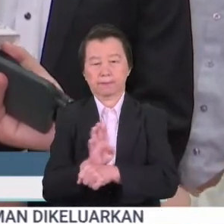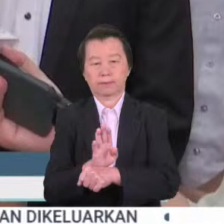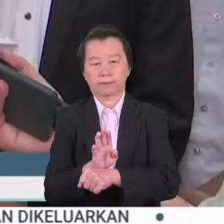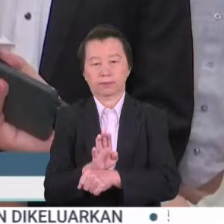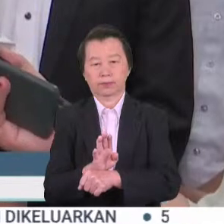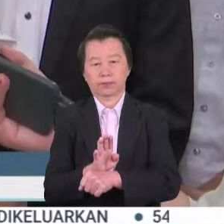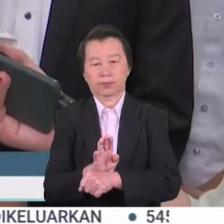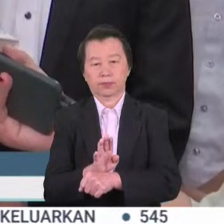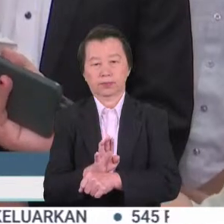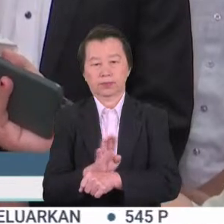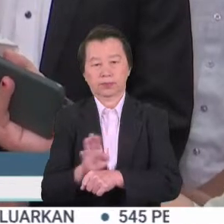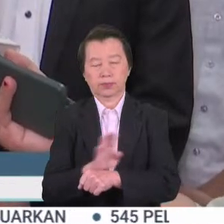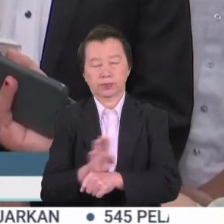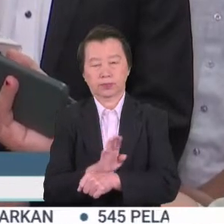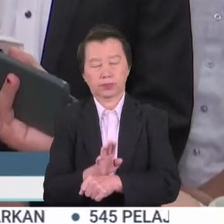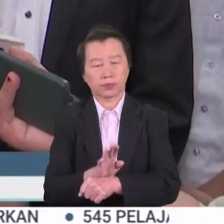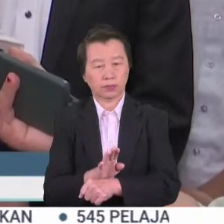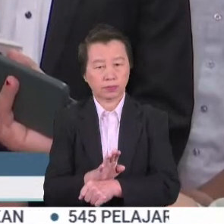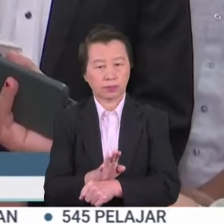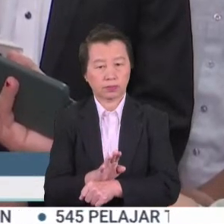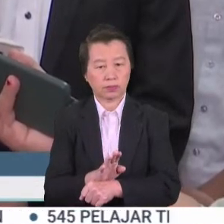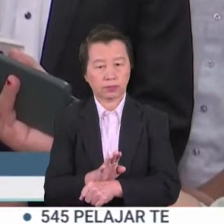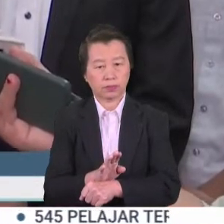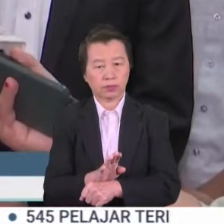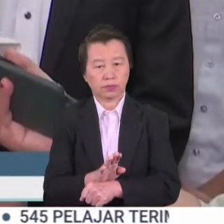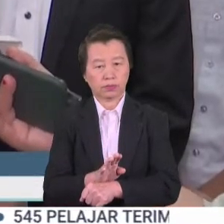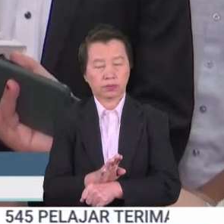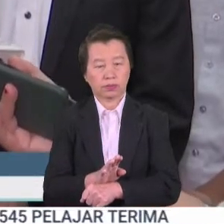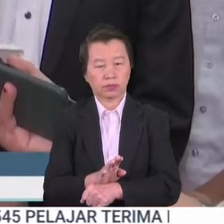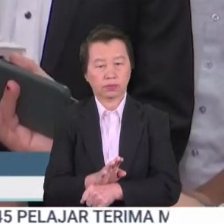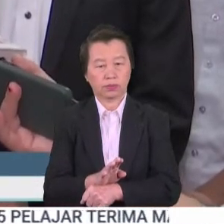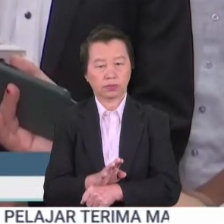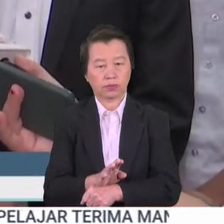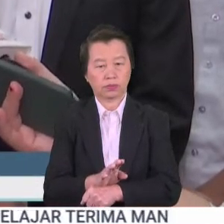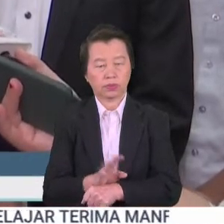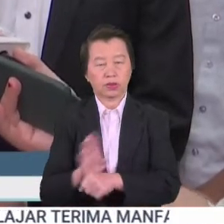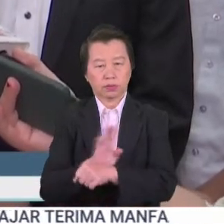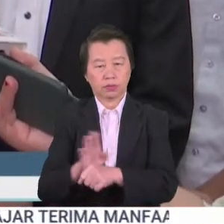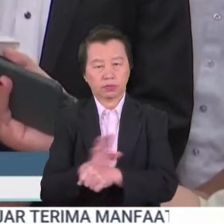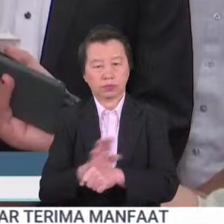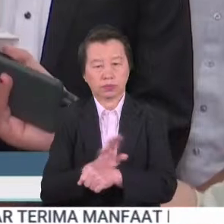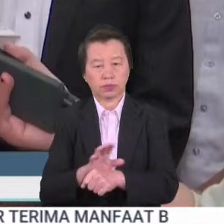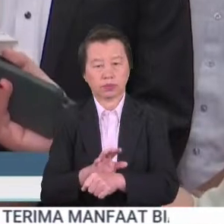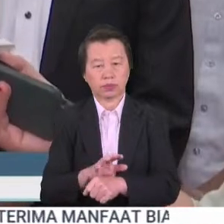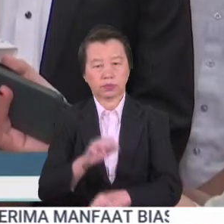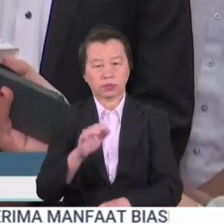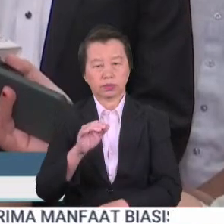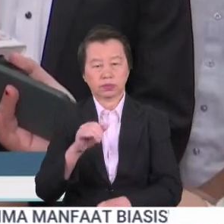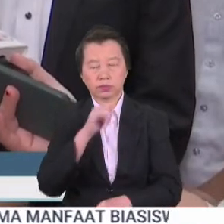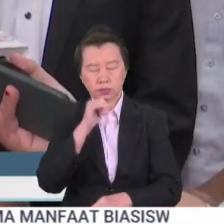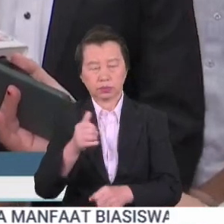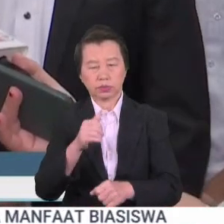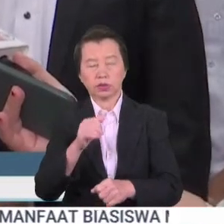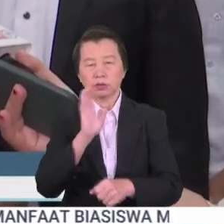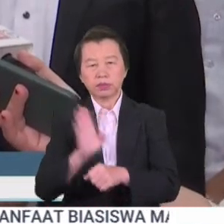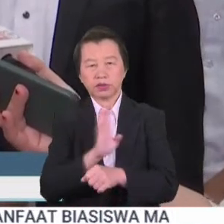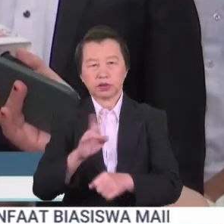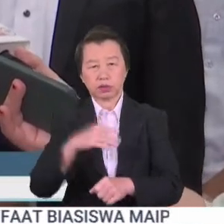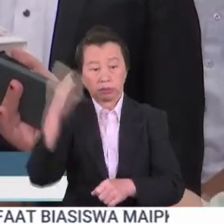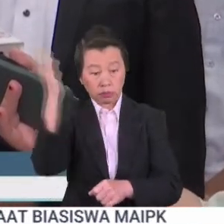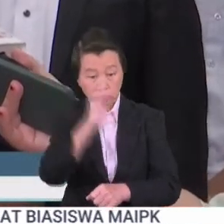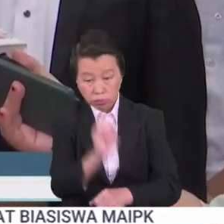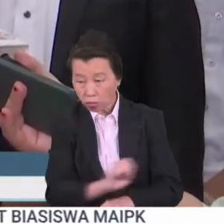an approach yang unusual bukan business as usual so kita kena melipatkan usaha